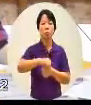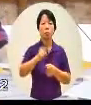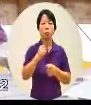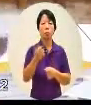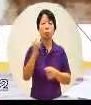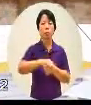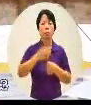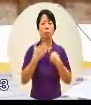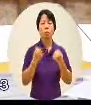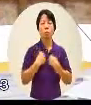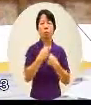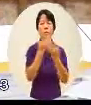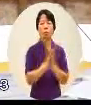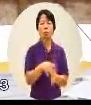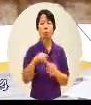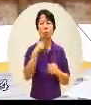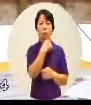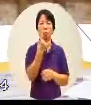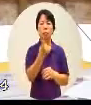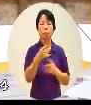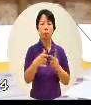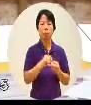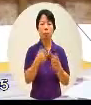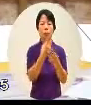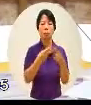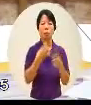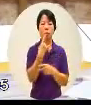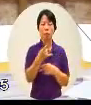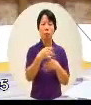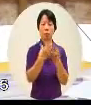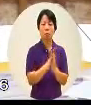补习呢，啊，这导航补习都爱急呢。 矫枉过